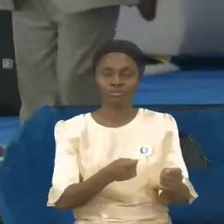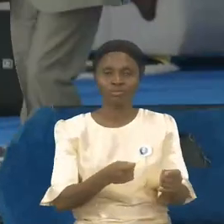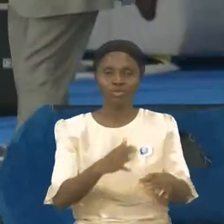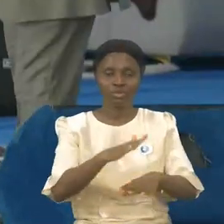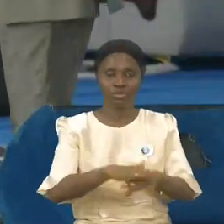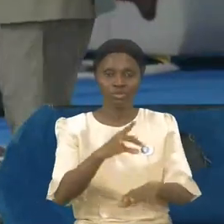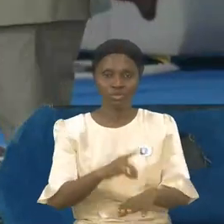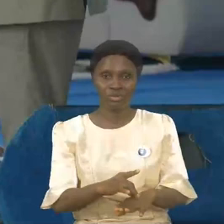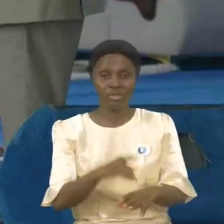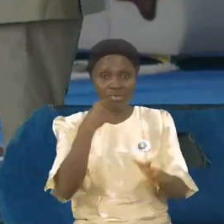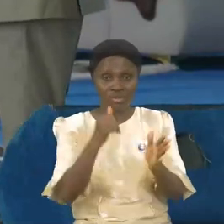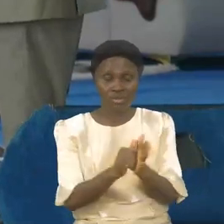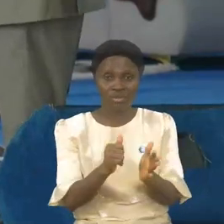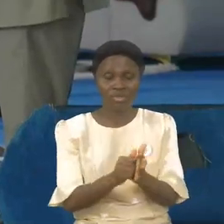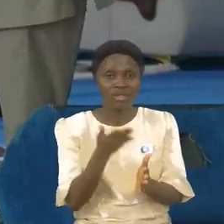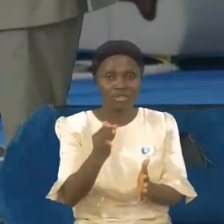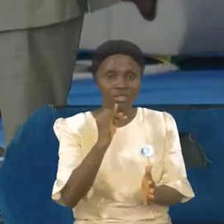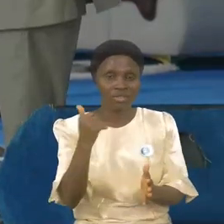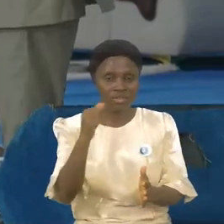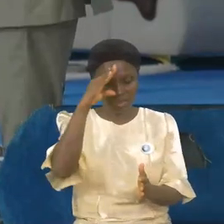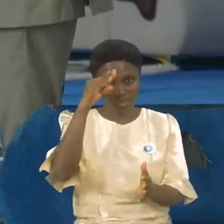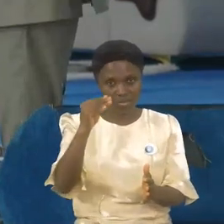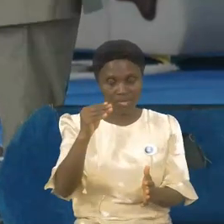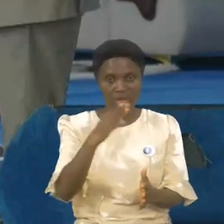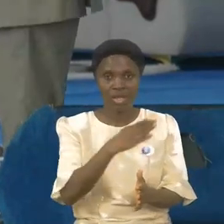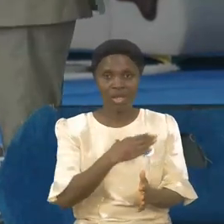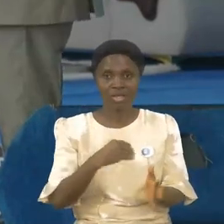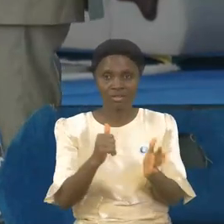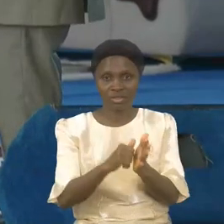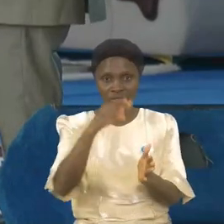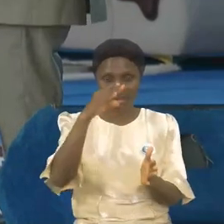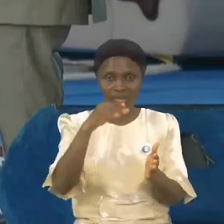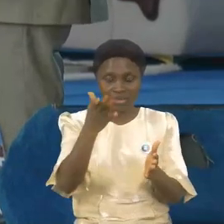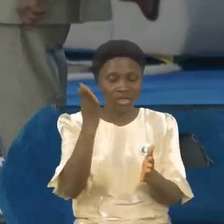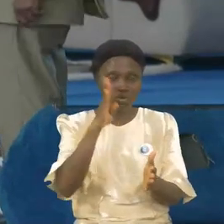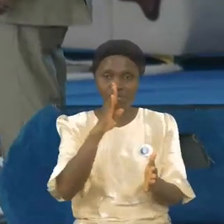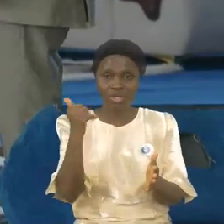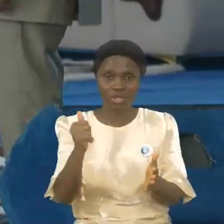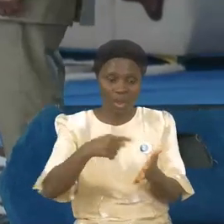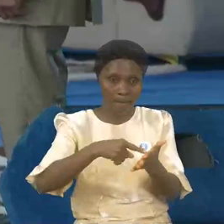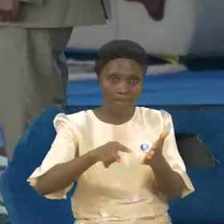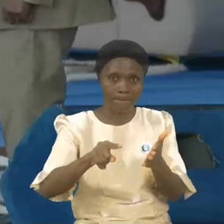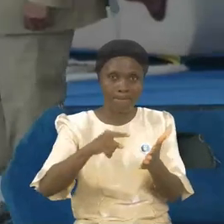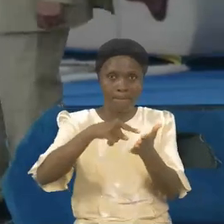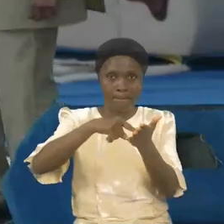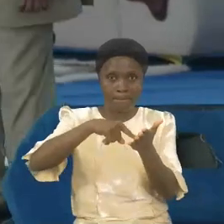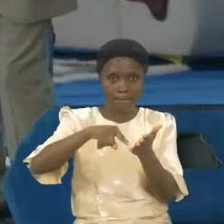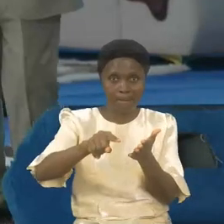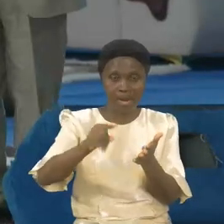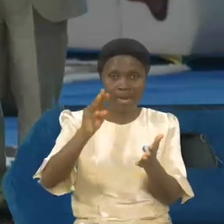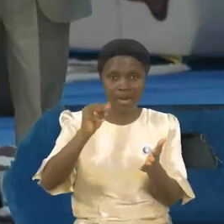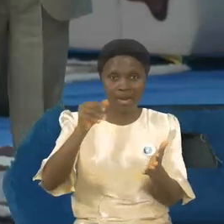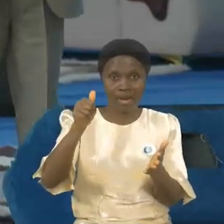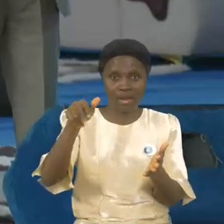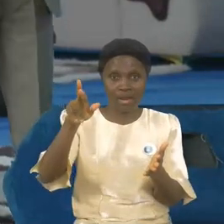toute la terre et c'est dit que il y a une marque et sur Marc doit